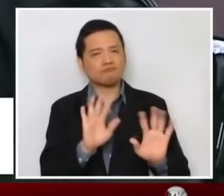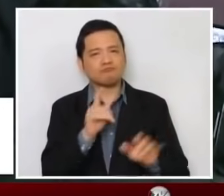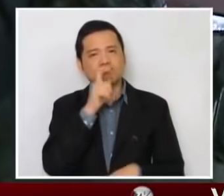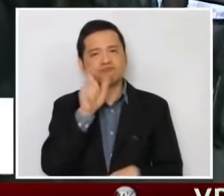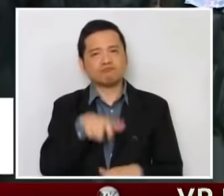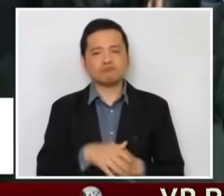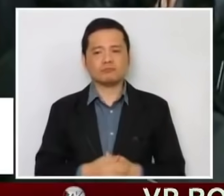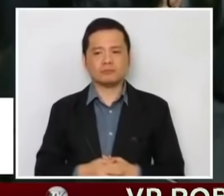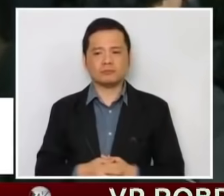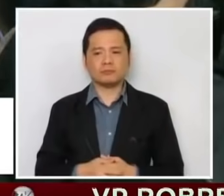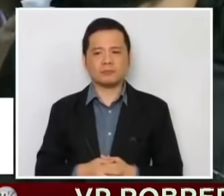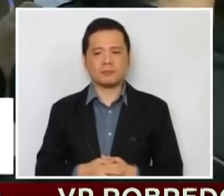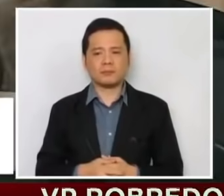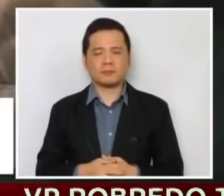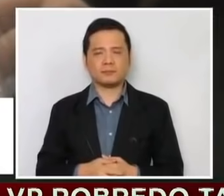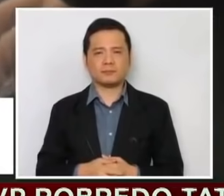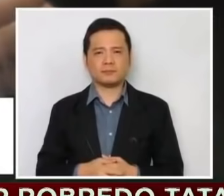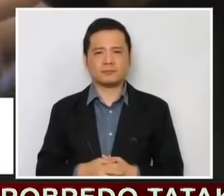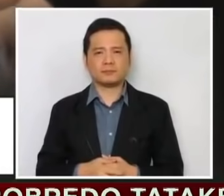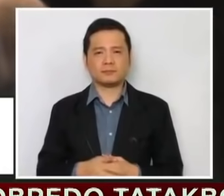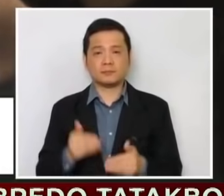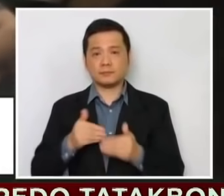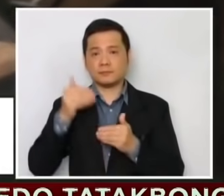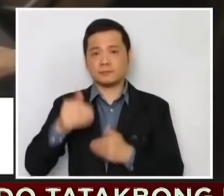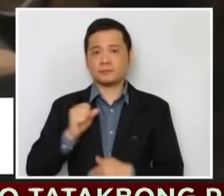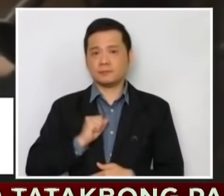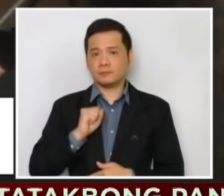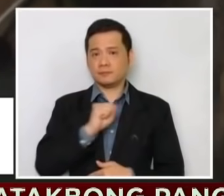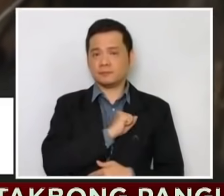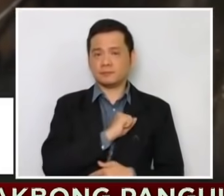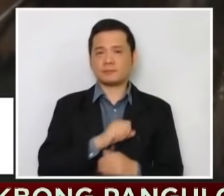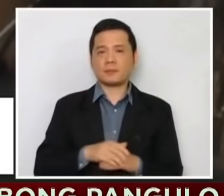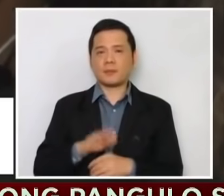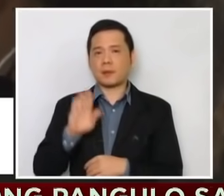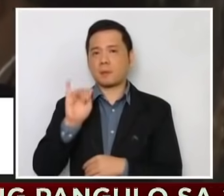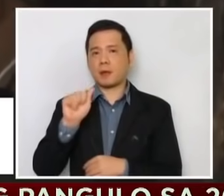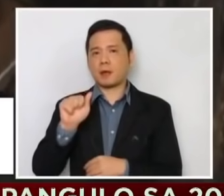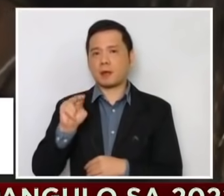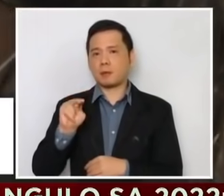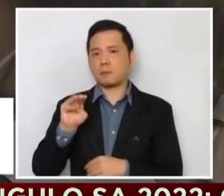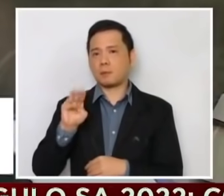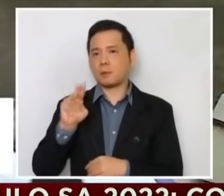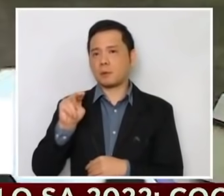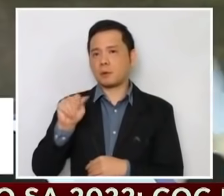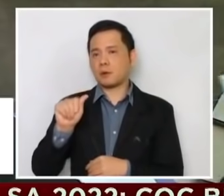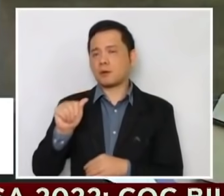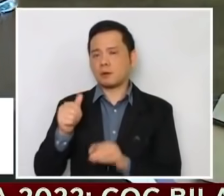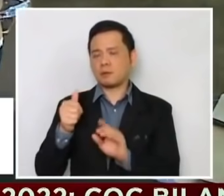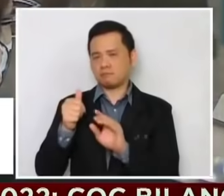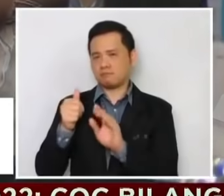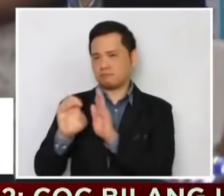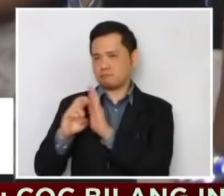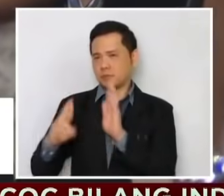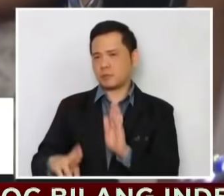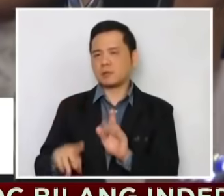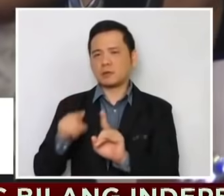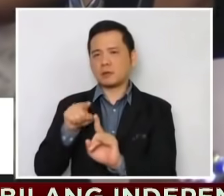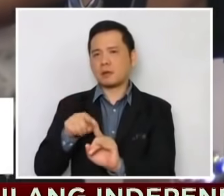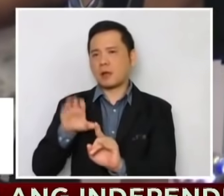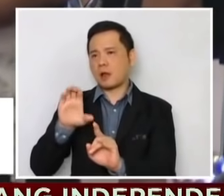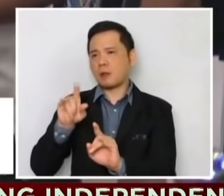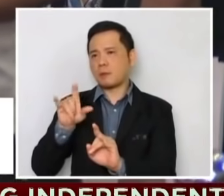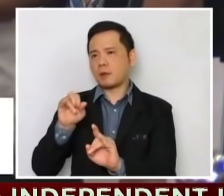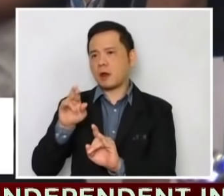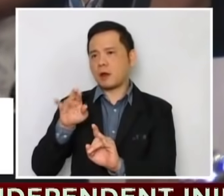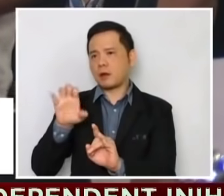Susubok ding muling mahalal na senador sina dating bayan muna Representative Nery Colmenares at Chel Diokno na kapwa